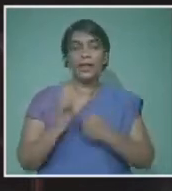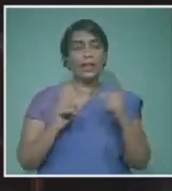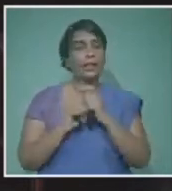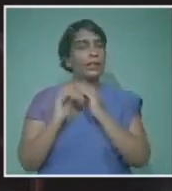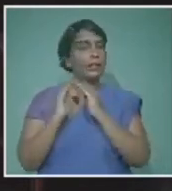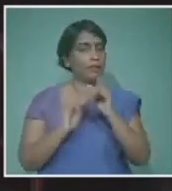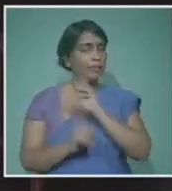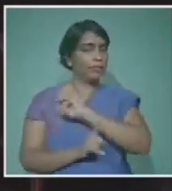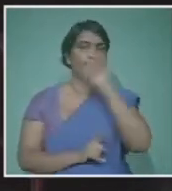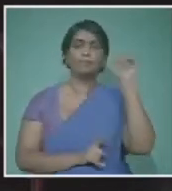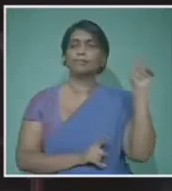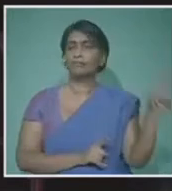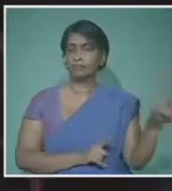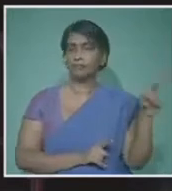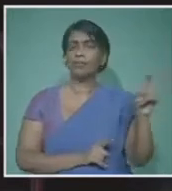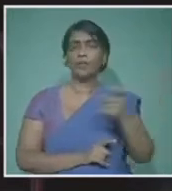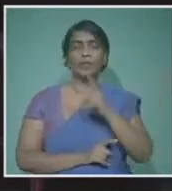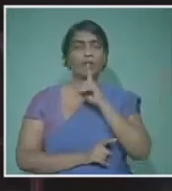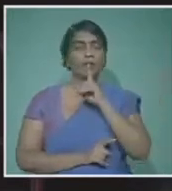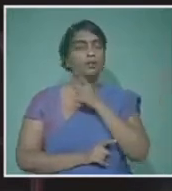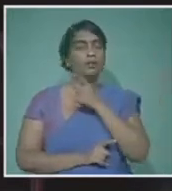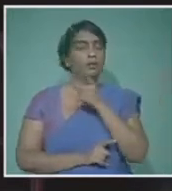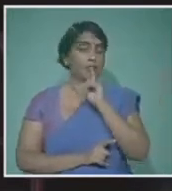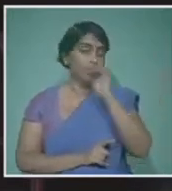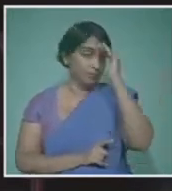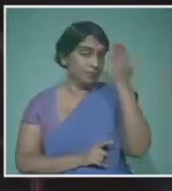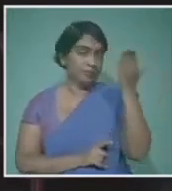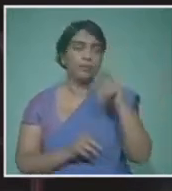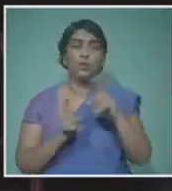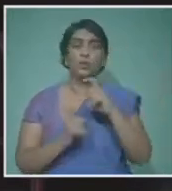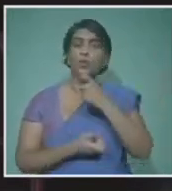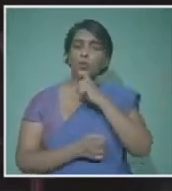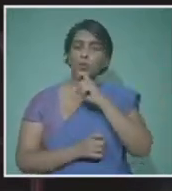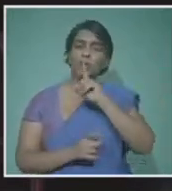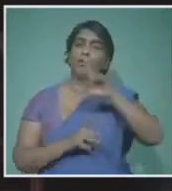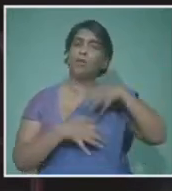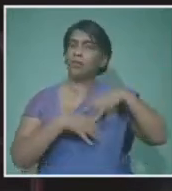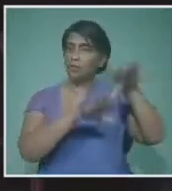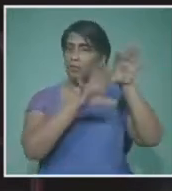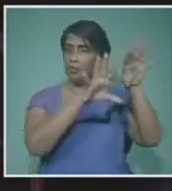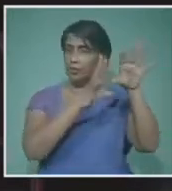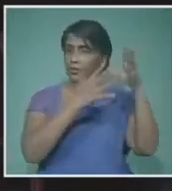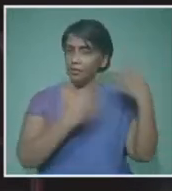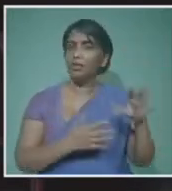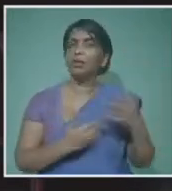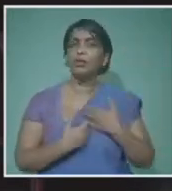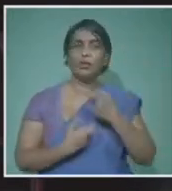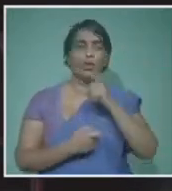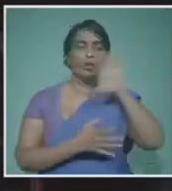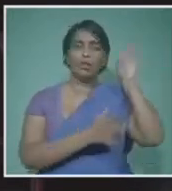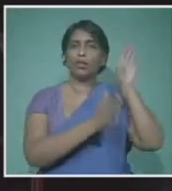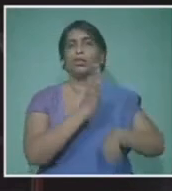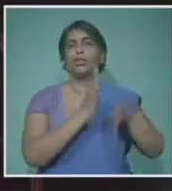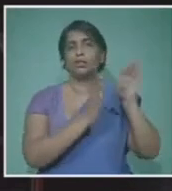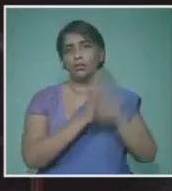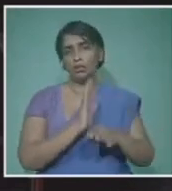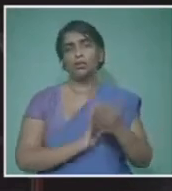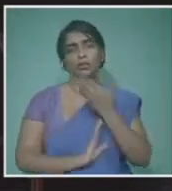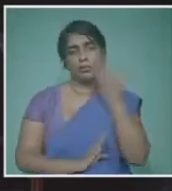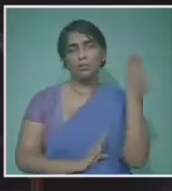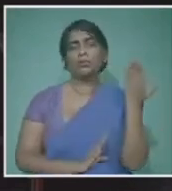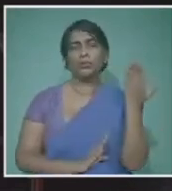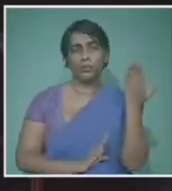ගිහිල්ලා කතානායකතුමනි අධිකරණ හමුවේ කරුණු ඉදිරිපත් කරොත් අපිට අපේ නඩු ඉල්ලාස් කර ගැනීමට සැලකිලිද වාජන කරන්න